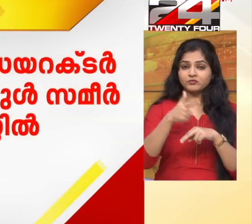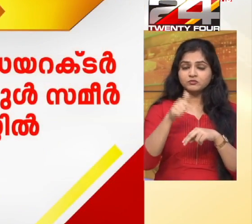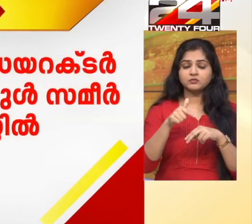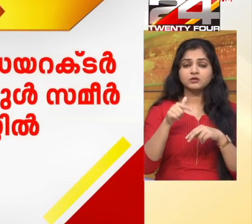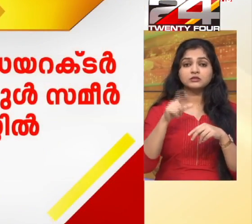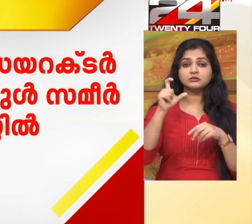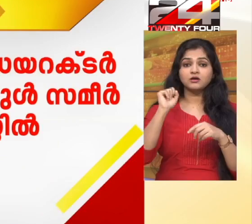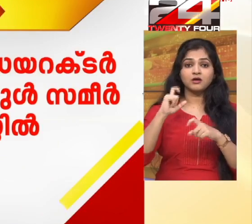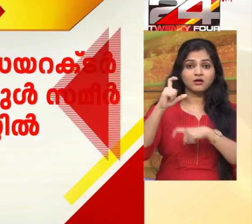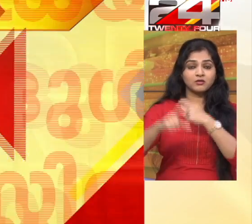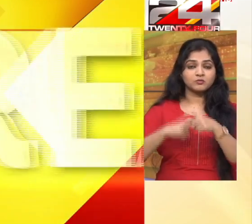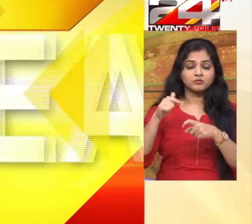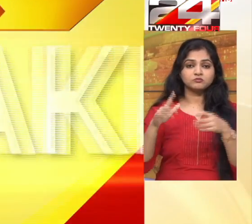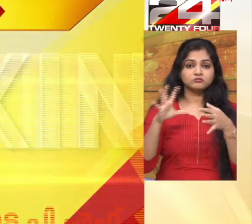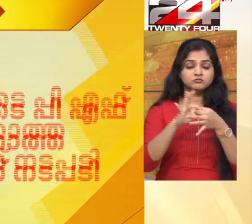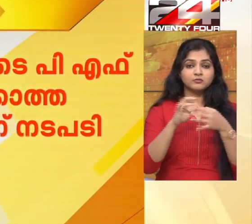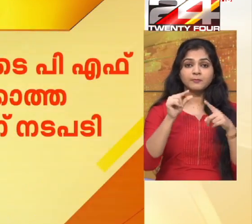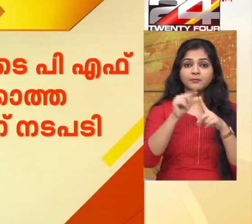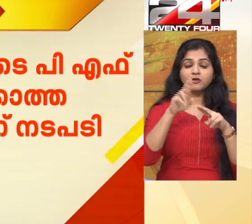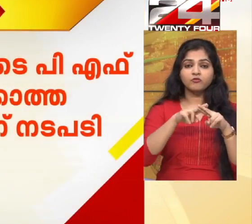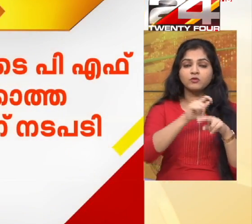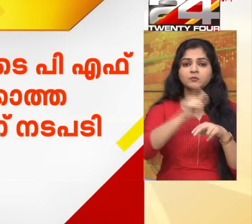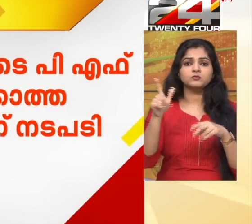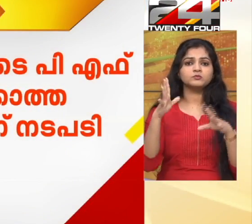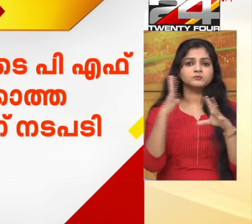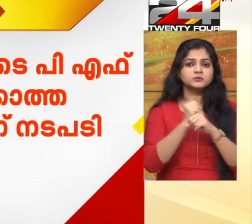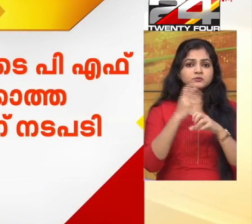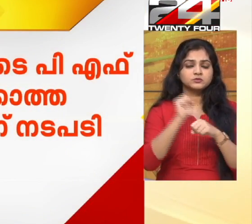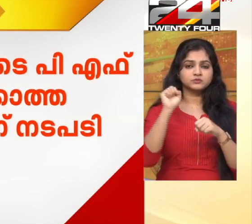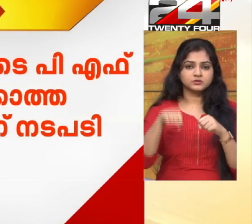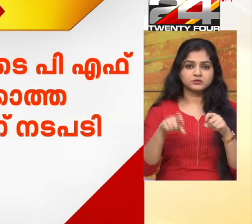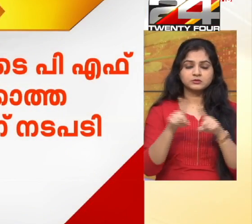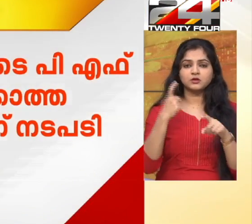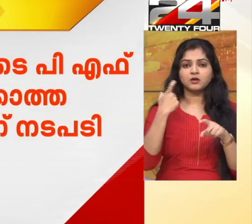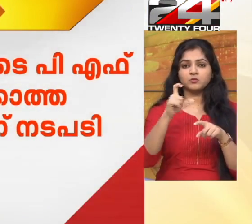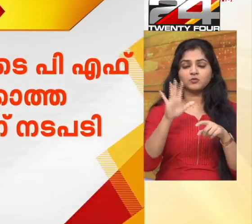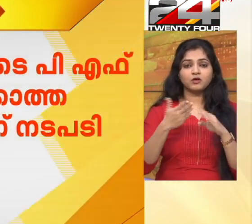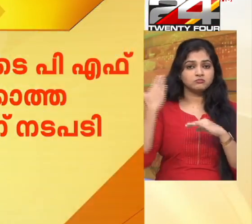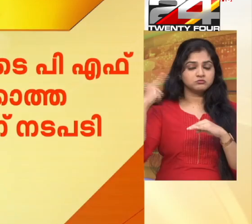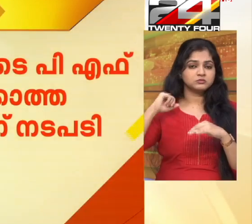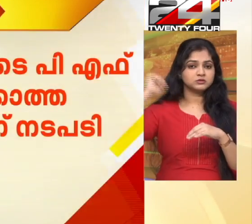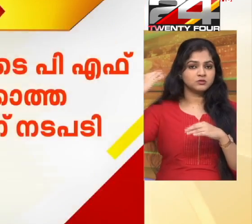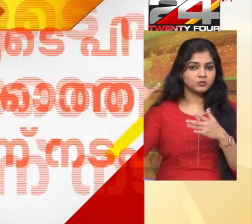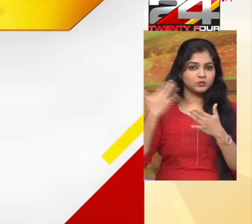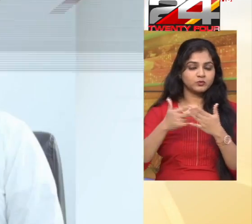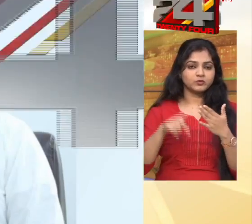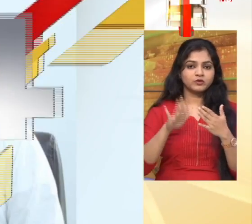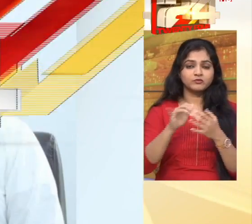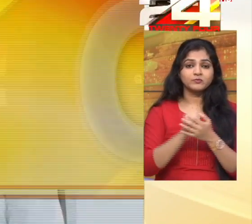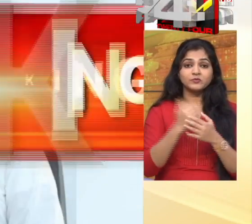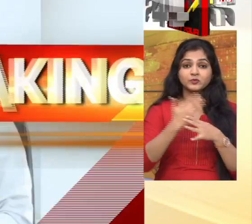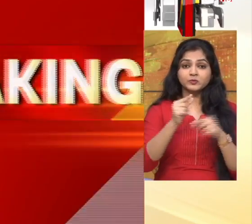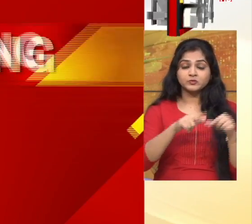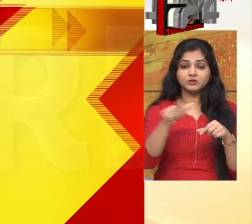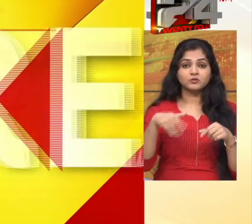ചന്ദ്രിക കമ്പനി ഇതുമായി ബന്ധപ്പെട്ട് പി എഫിൽ അടക്കുന്നില്ല എന്നായിരുന്നു. ഇതിനെ തുടർന്ന് കുറെ ദിവസമായി അവർ സമരത്തിലായിരുന്നു. ഇതിനിടെ ഈ തൊഴിലാളികൾ പോലീസിൽ